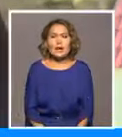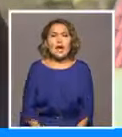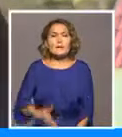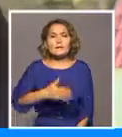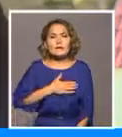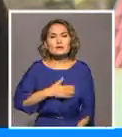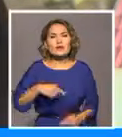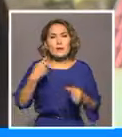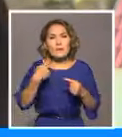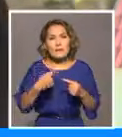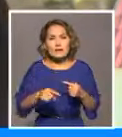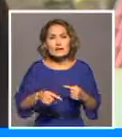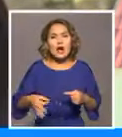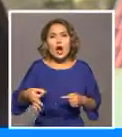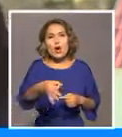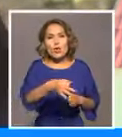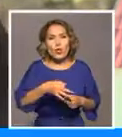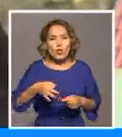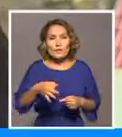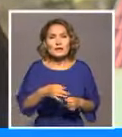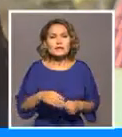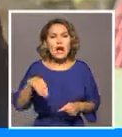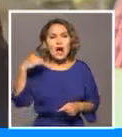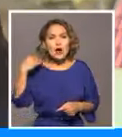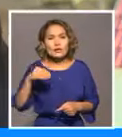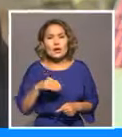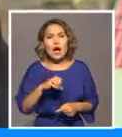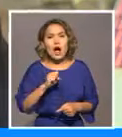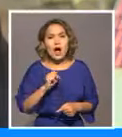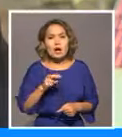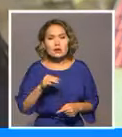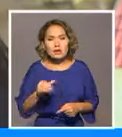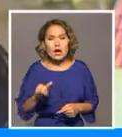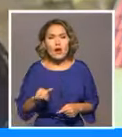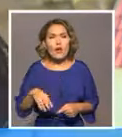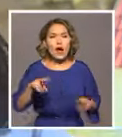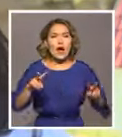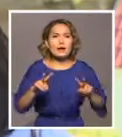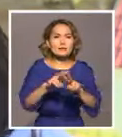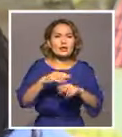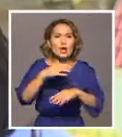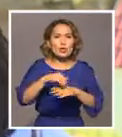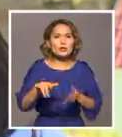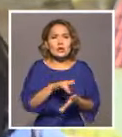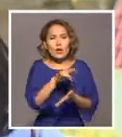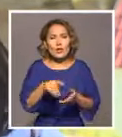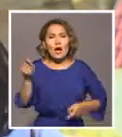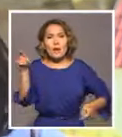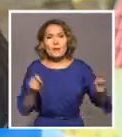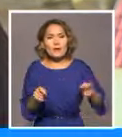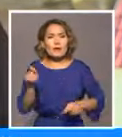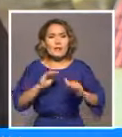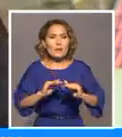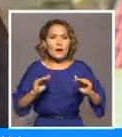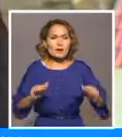облыстардың балаларымен кездесіп жатырық. Ақтөбе, Атырау, Ақтау, Алматы, Астана, Көкшетау, осы көптеген облыстардың балалары келіп